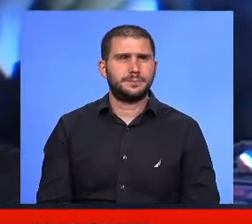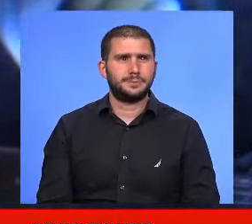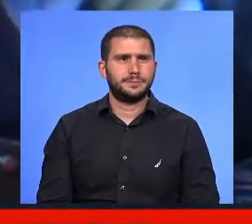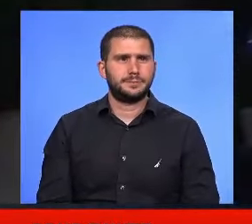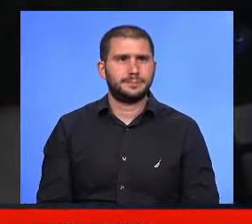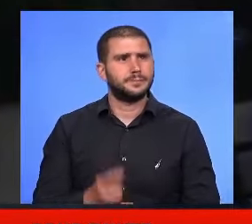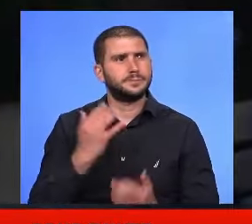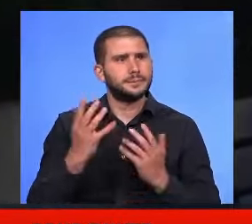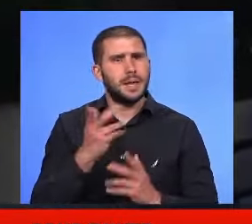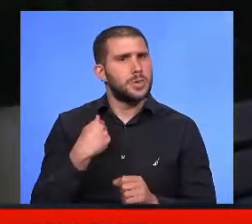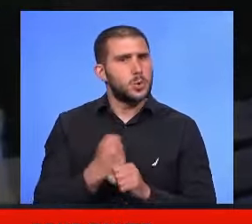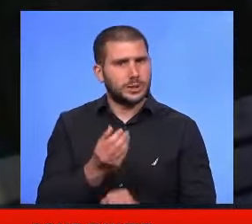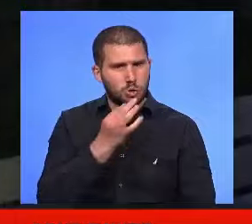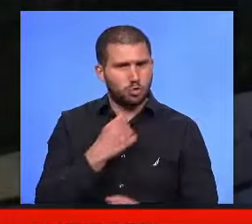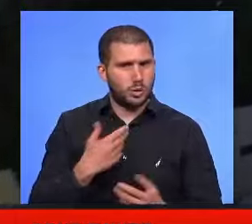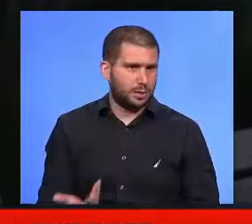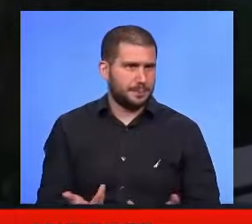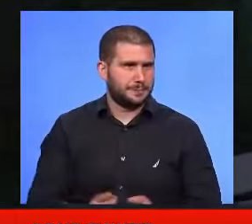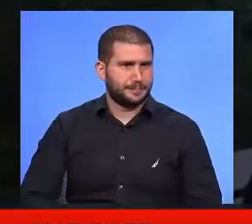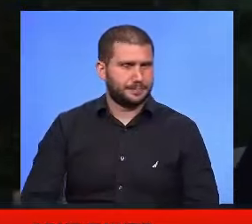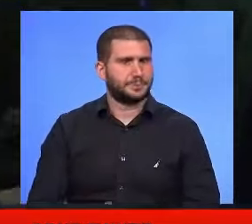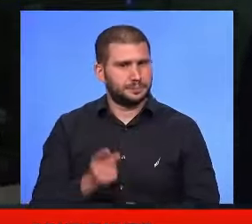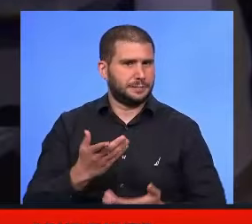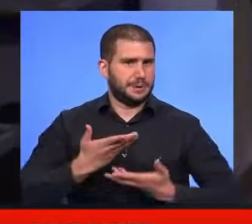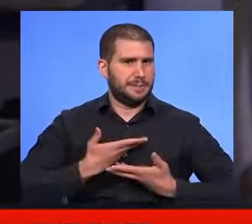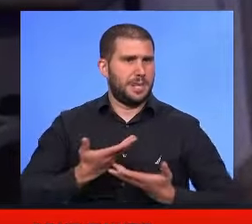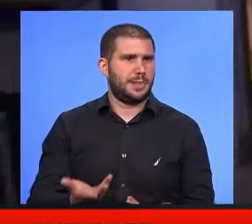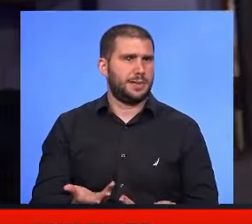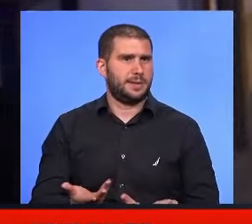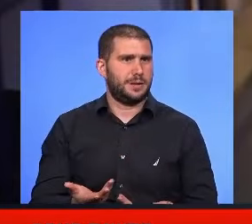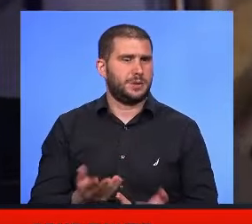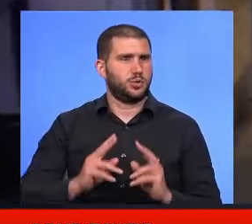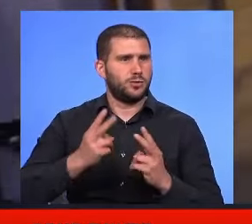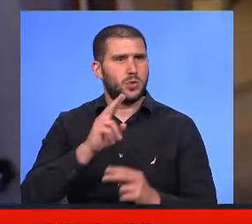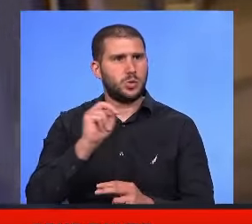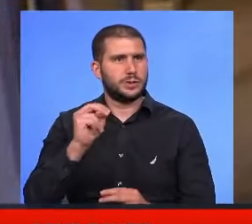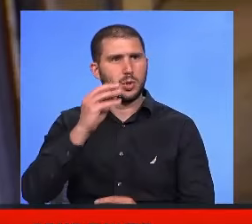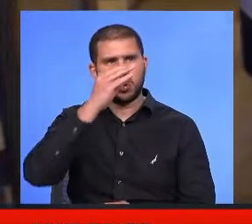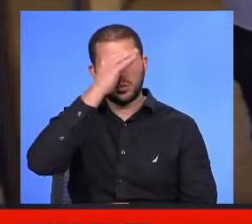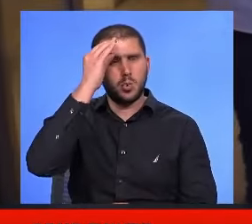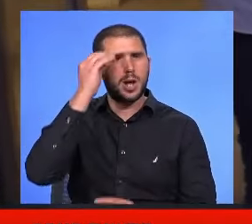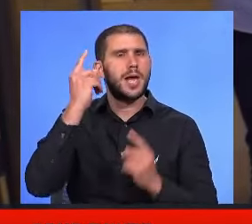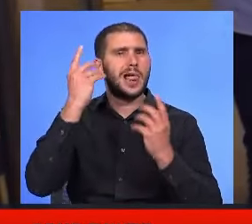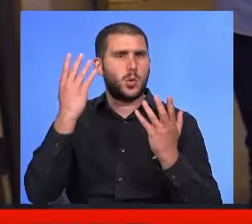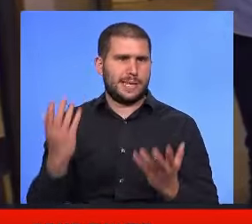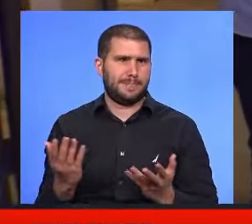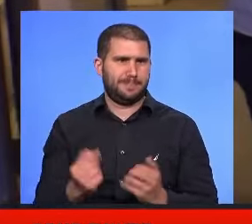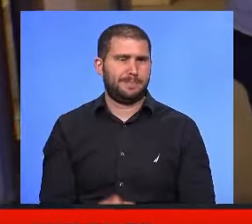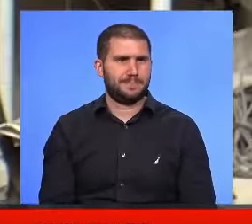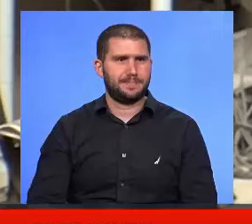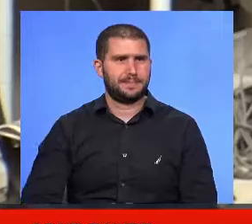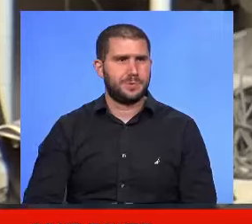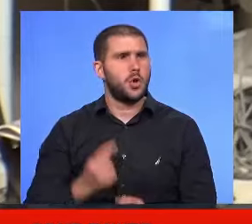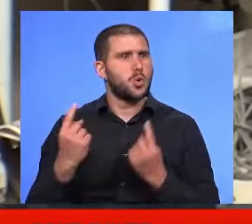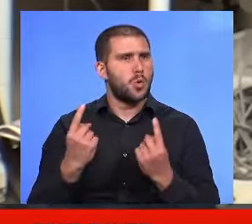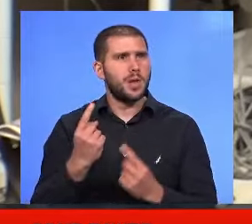שואל למה אני עושה את זה? הנה, קיבלתי. שוב, העניין הזה שגורל אלוהים, כל אחד